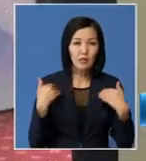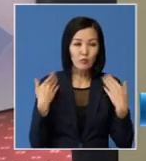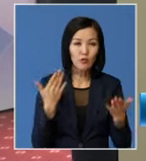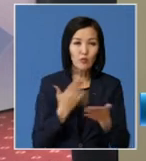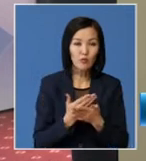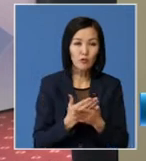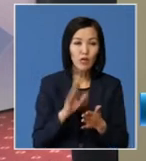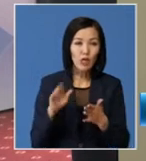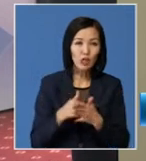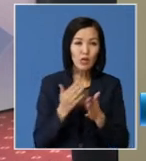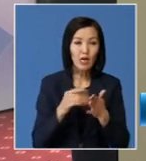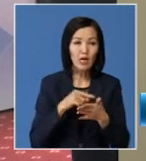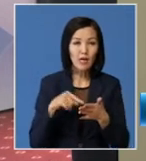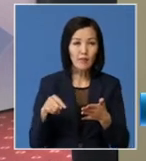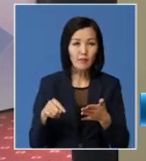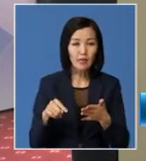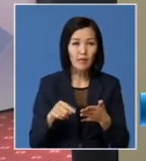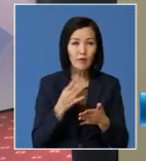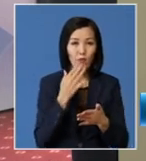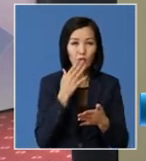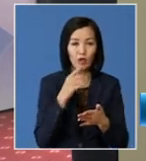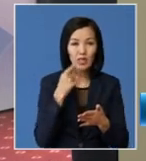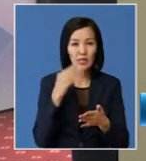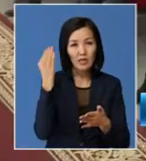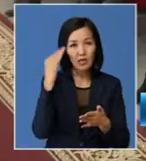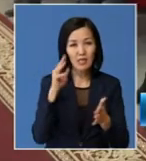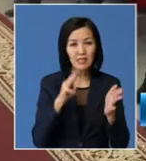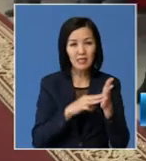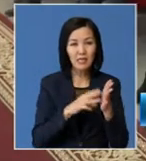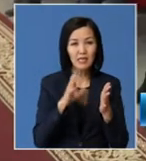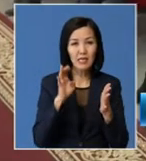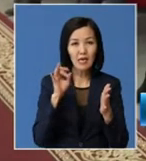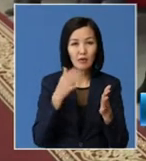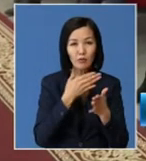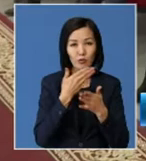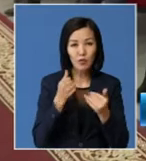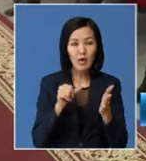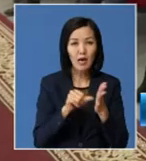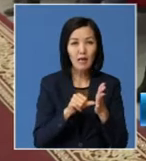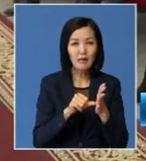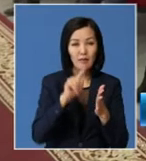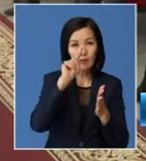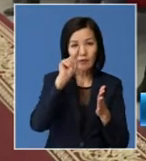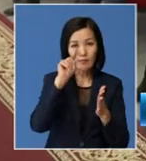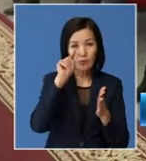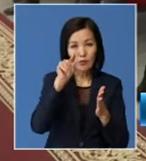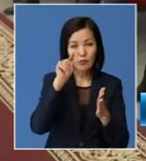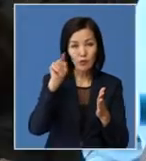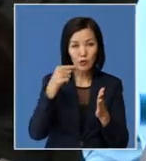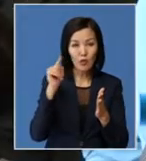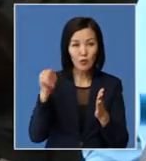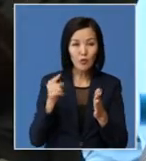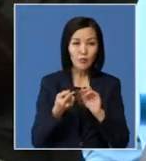отыр. Жаңа әліпбиде кирилл қарпіндегі ұлттық тілге жат 8 әріп қысқартылған. 6 әріптің басына нүкте қойылып, жіңішке дыбыстыларға